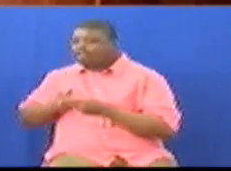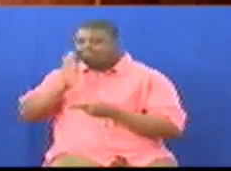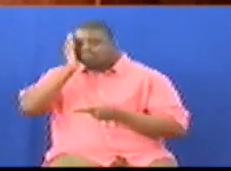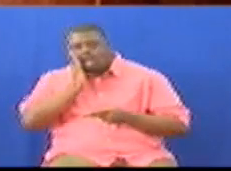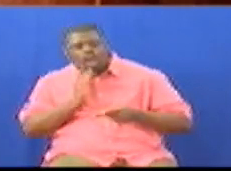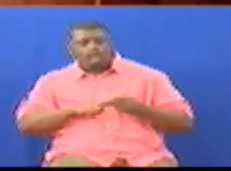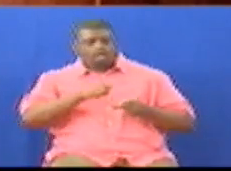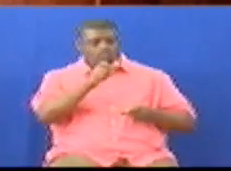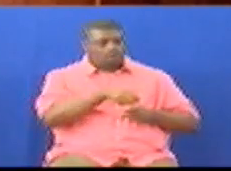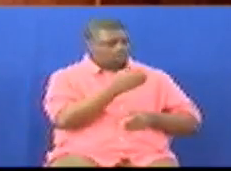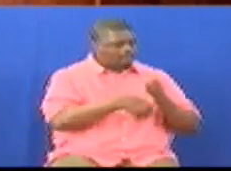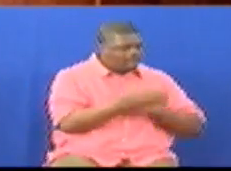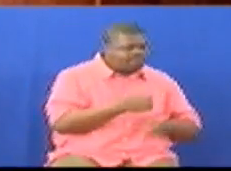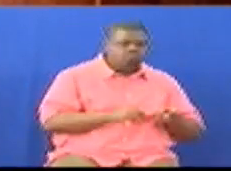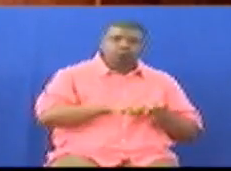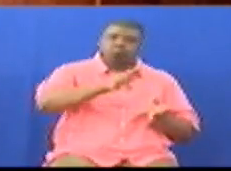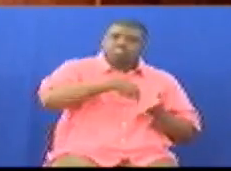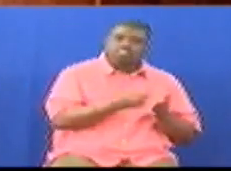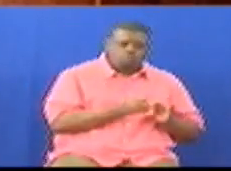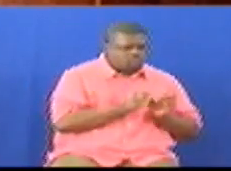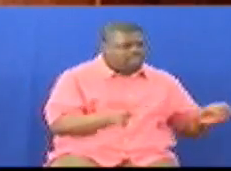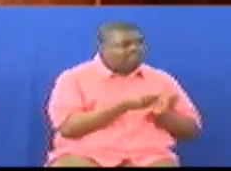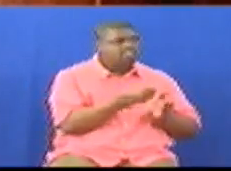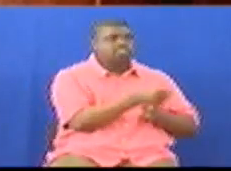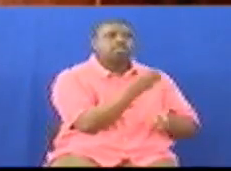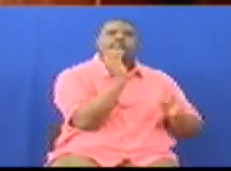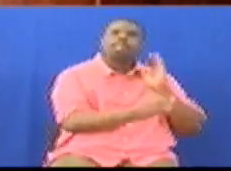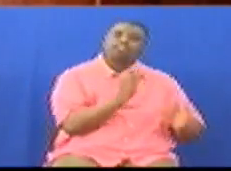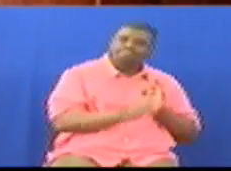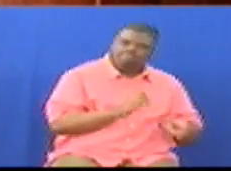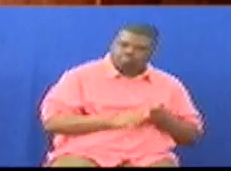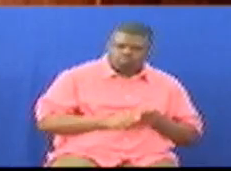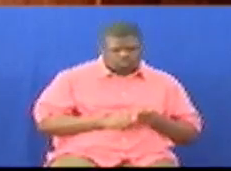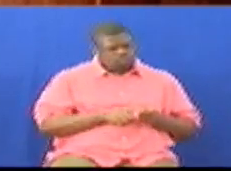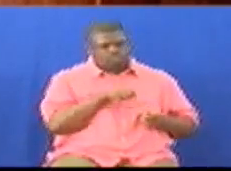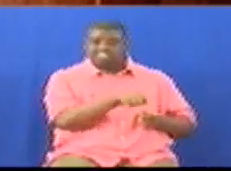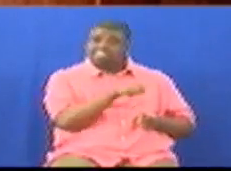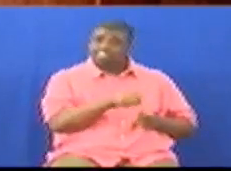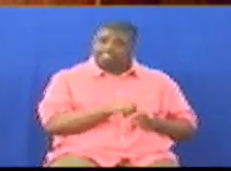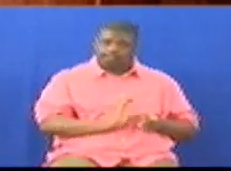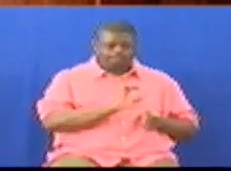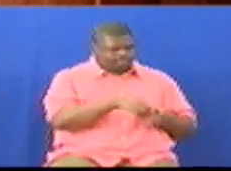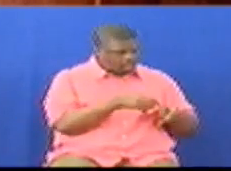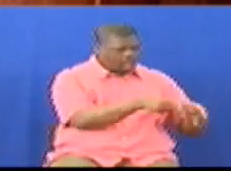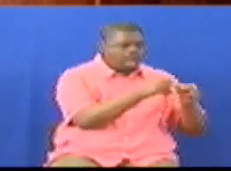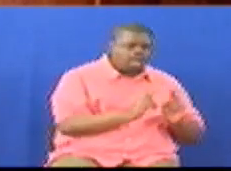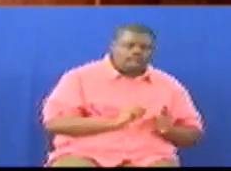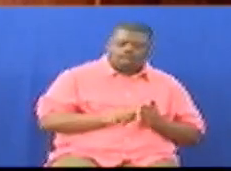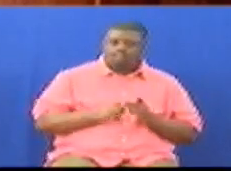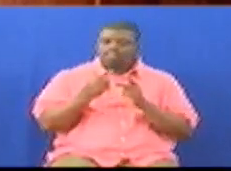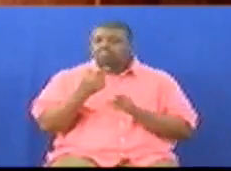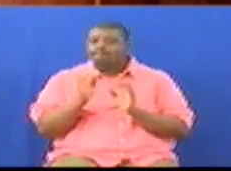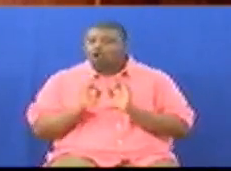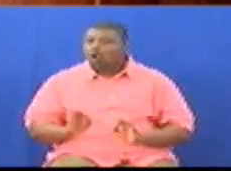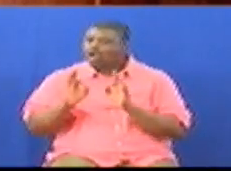kwa kushindwa kutenga na kutoa fedha hizo kikamilifu. Uchambuzi wa kamati umebaini kwamba mikoa ya Kagera, Tabora na Singida